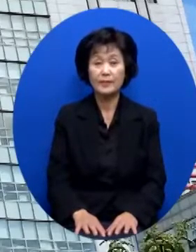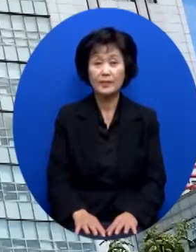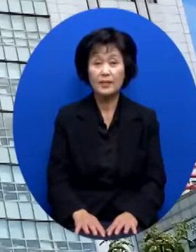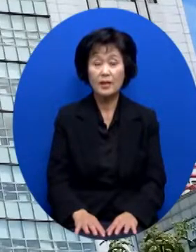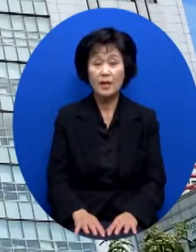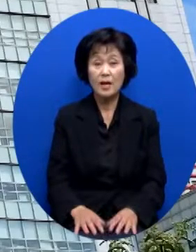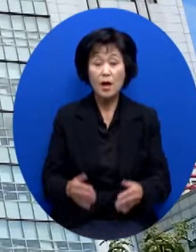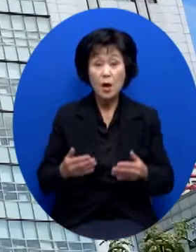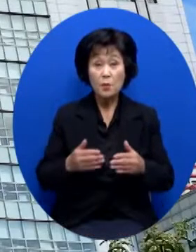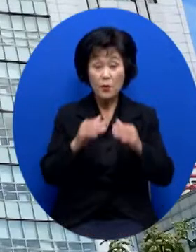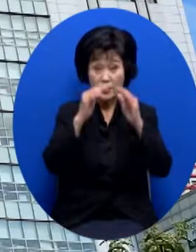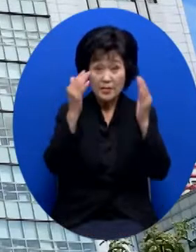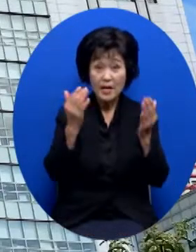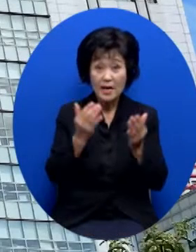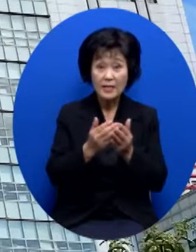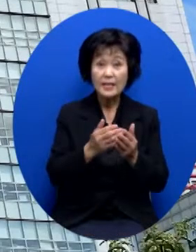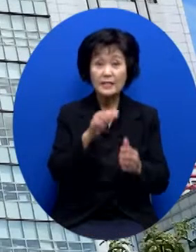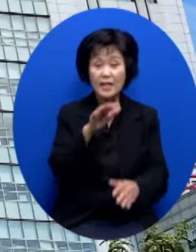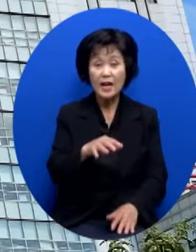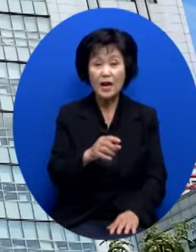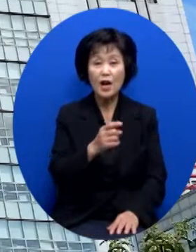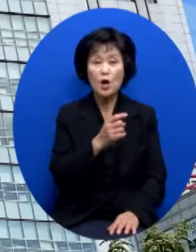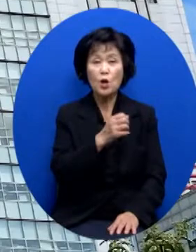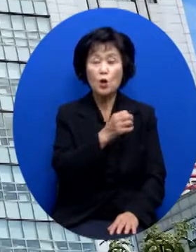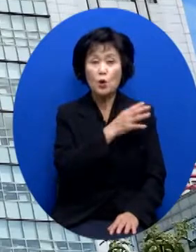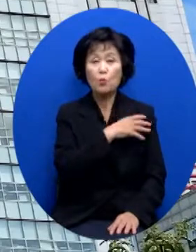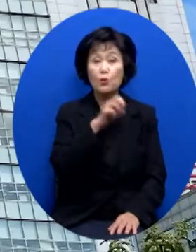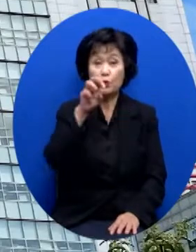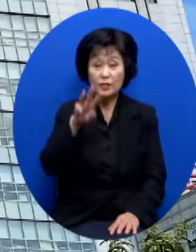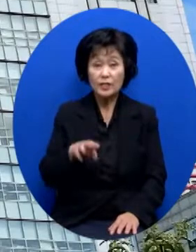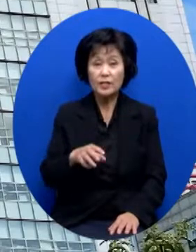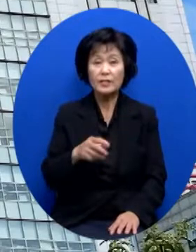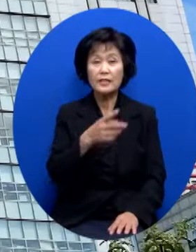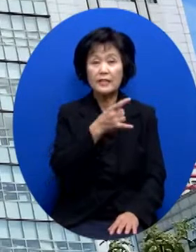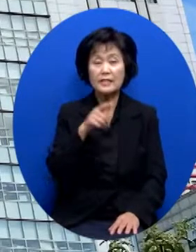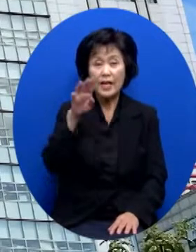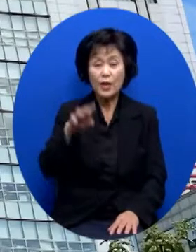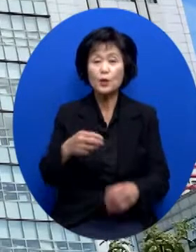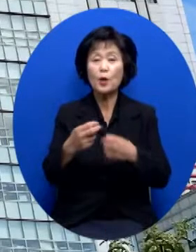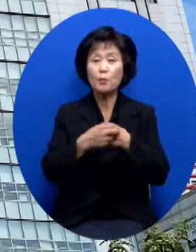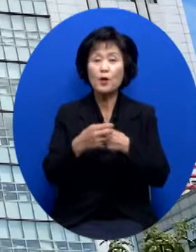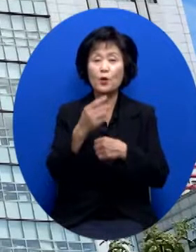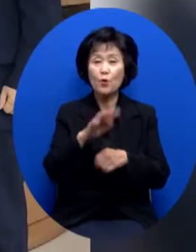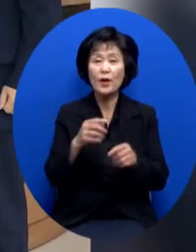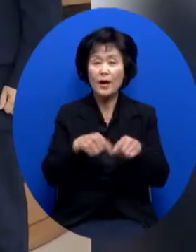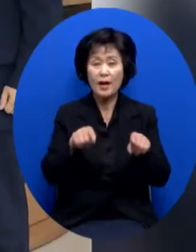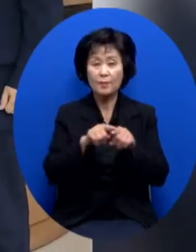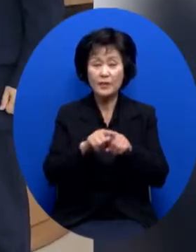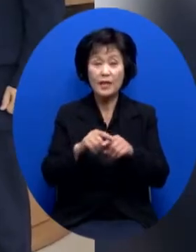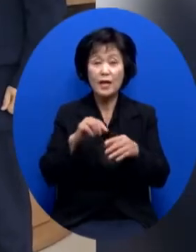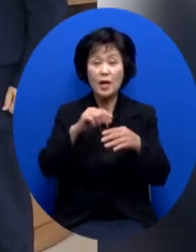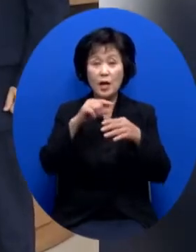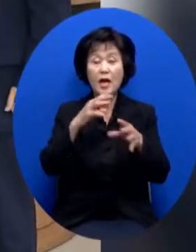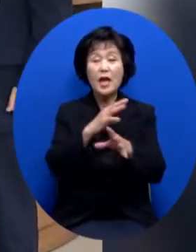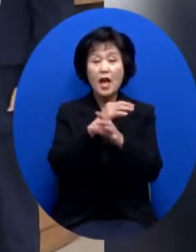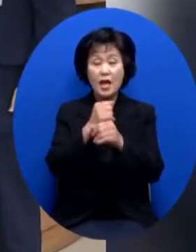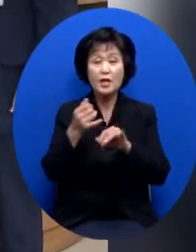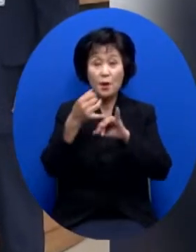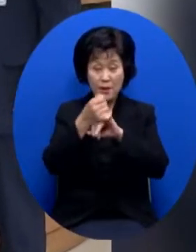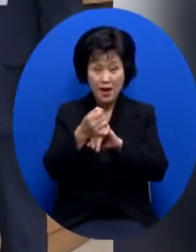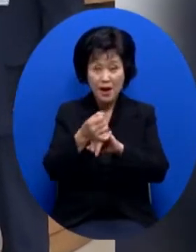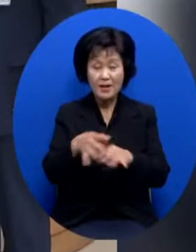사마리안 퍼스 코리아가 부천 세종병원과 칠드런스 하트 프로젝트 협약을 체결했습니다. 두 단체는